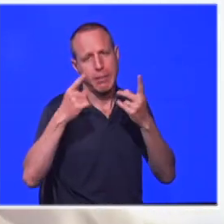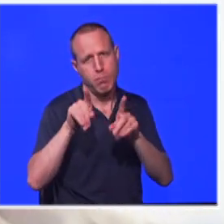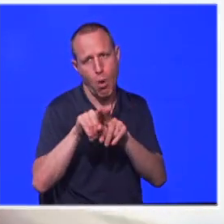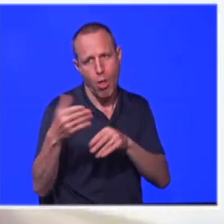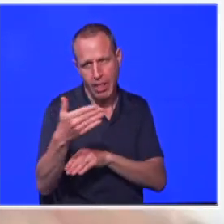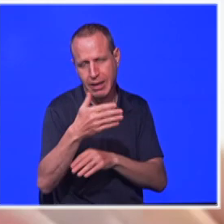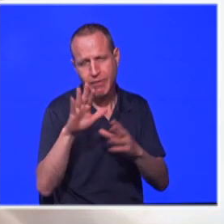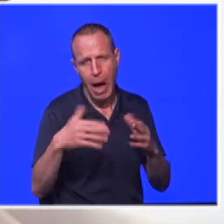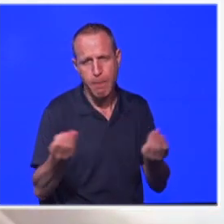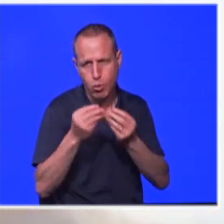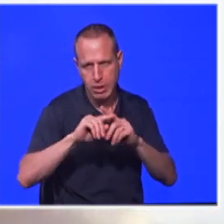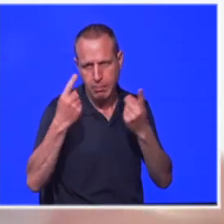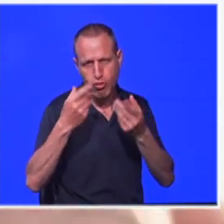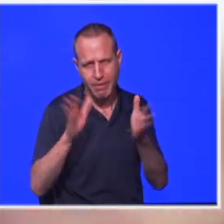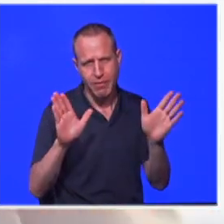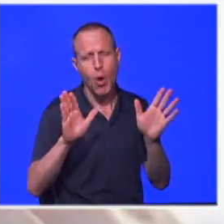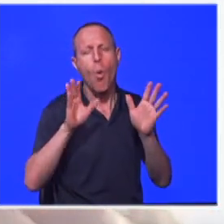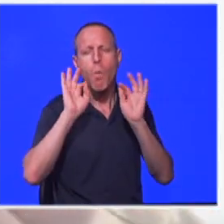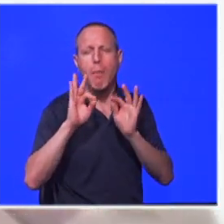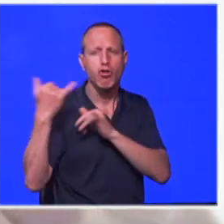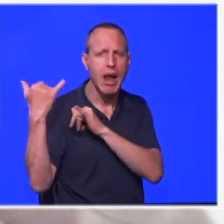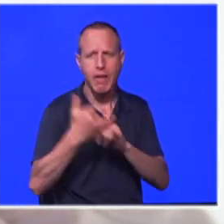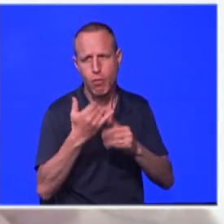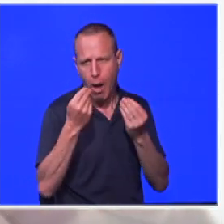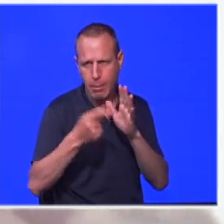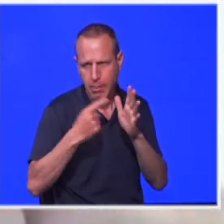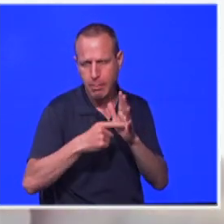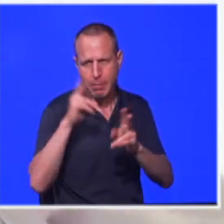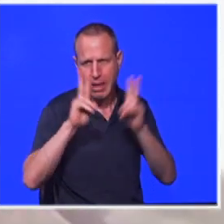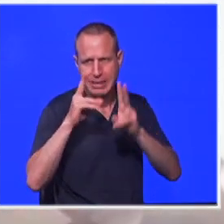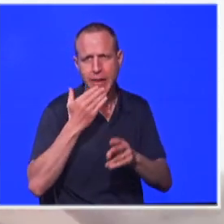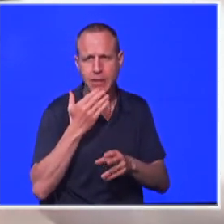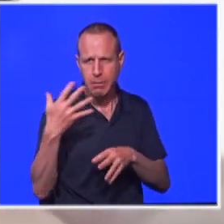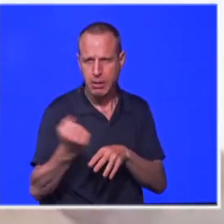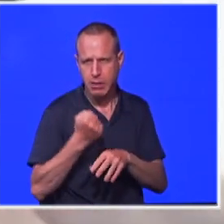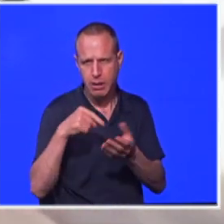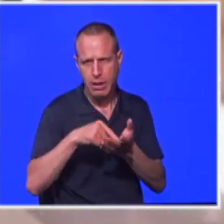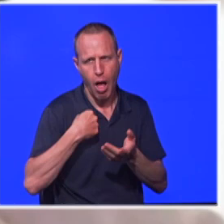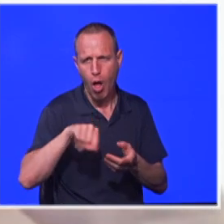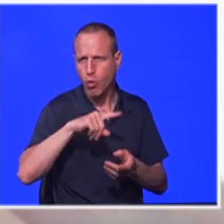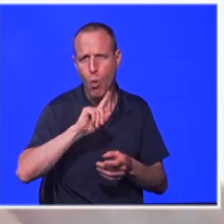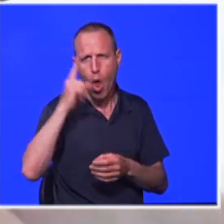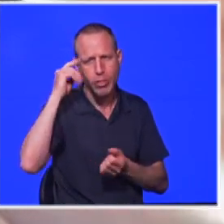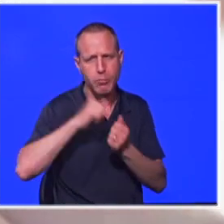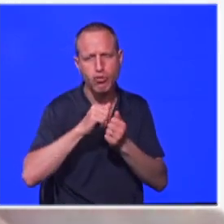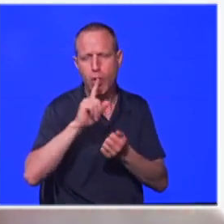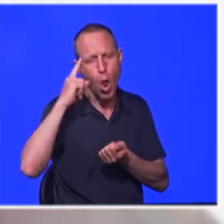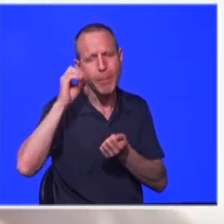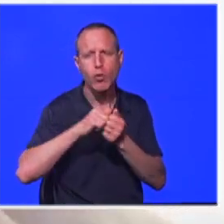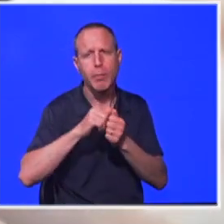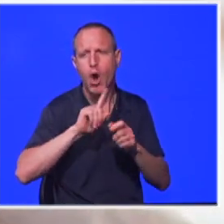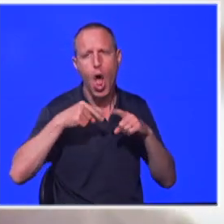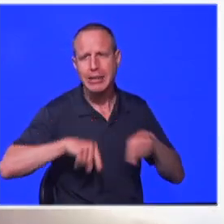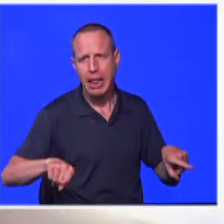אחרים שנפתחו לגמרי ליבוא, ואגב המון פעמים התעשייה הישראלית מצליחה, כי אנחנו לא טיפשים, אנחנו לא מטומטמים, אנחנו לא